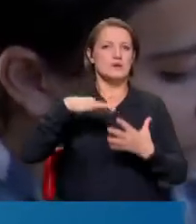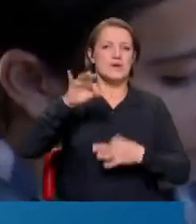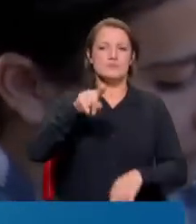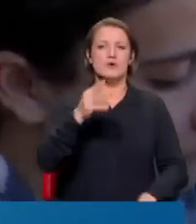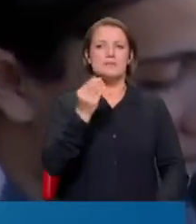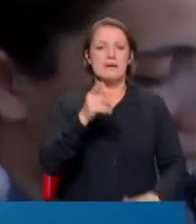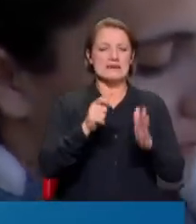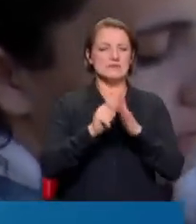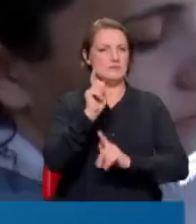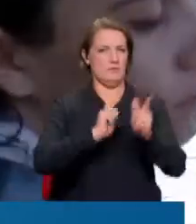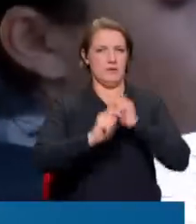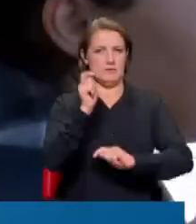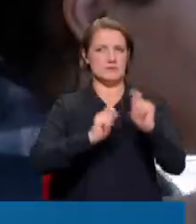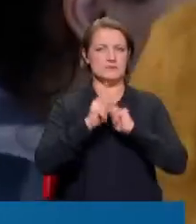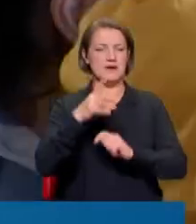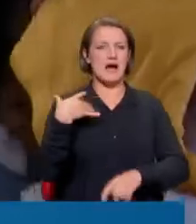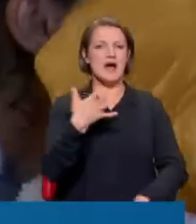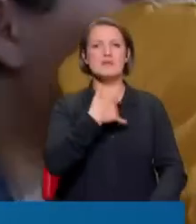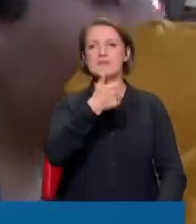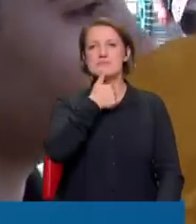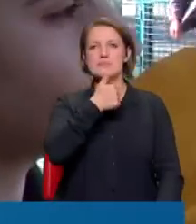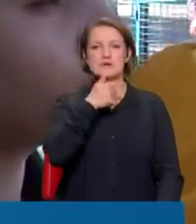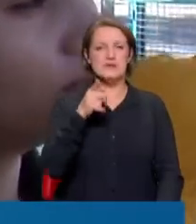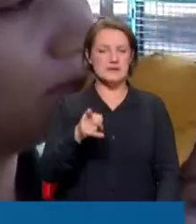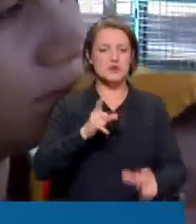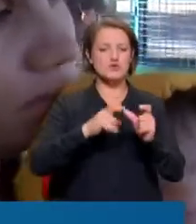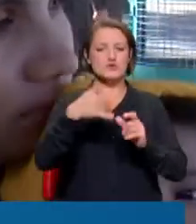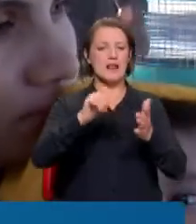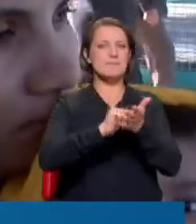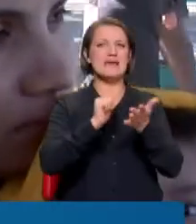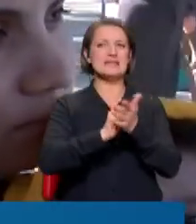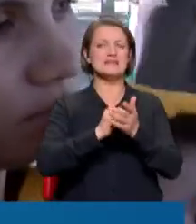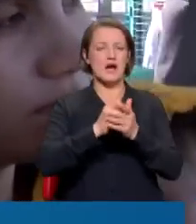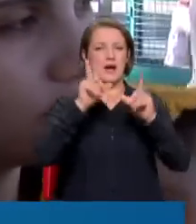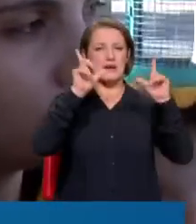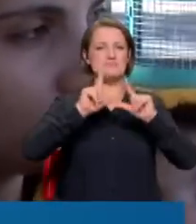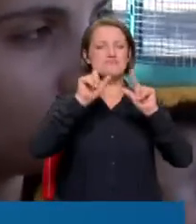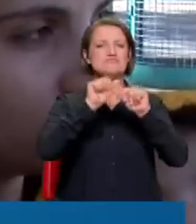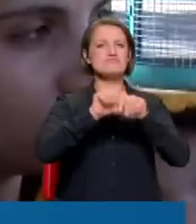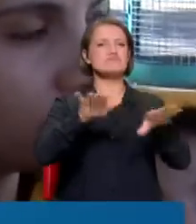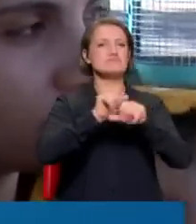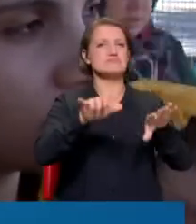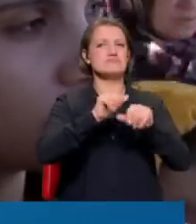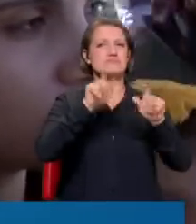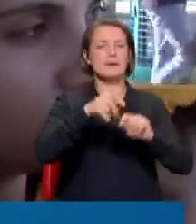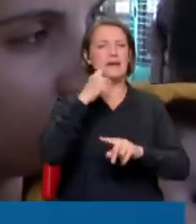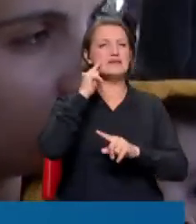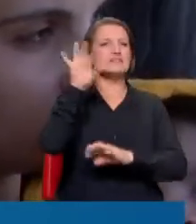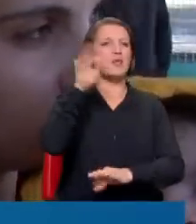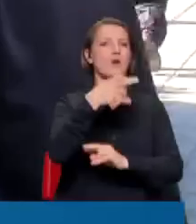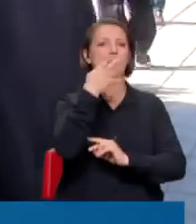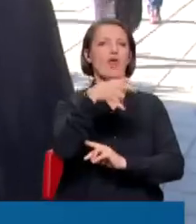bu bebeklerin ismini kullanarak anne babalarının sayfalarına sosyal medya sayfalarından resimden alıp sayfalar kurarak insanları